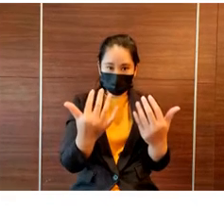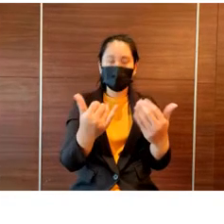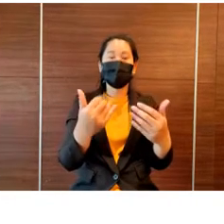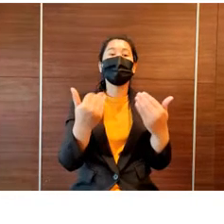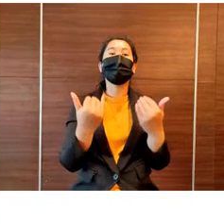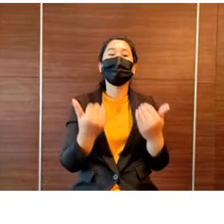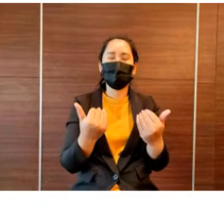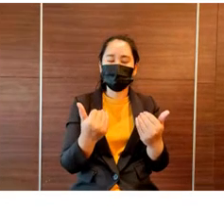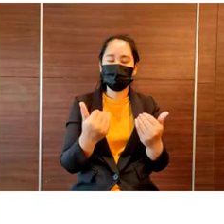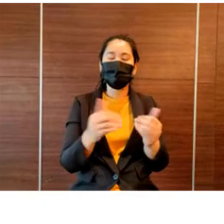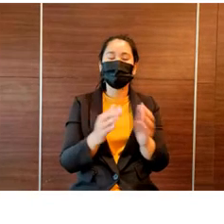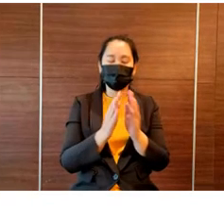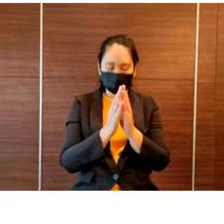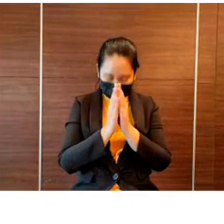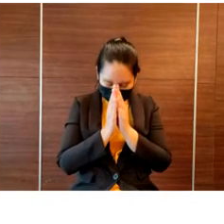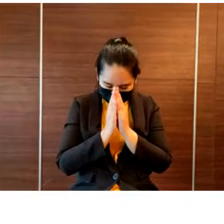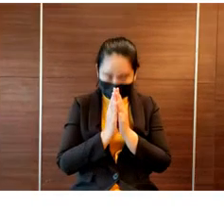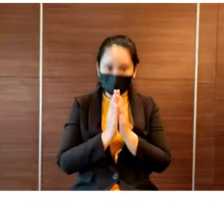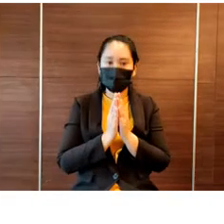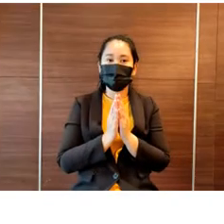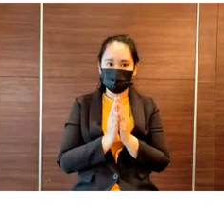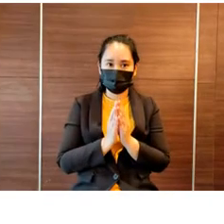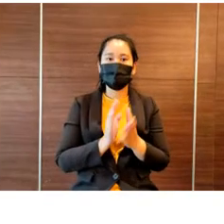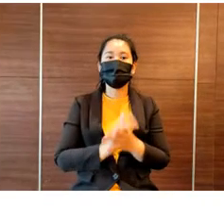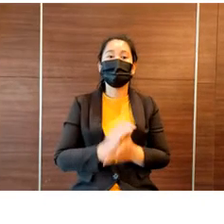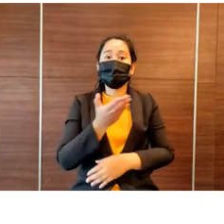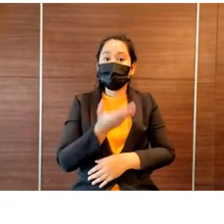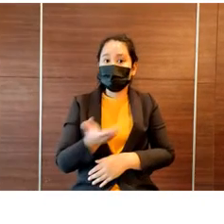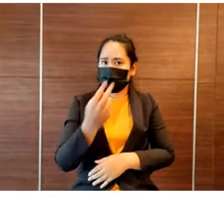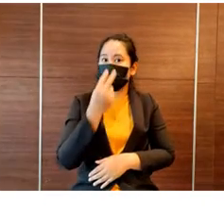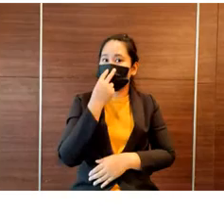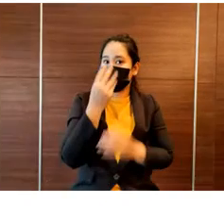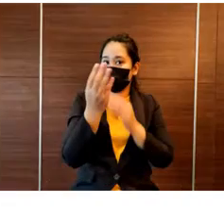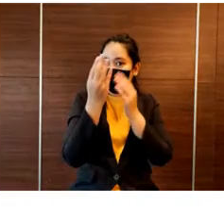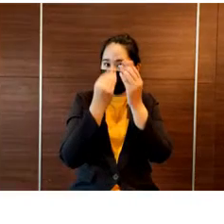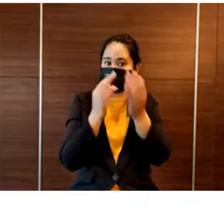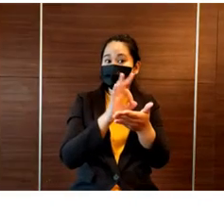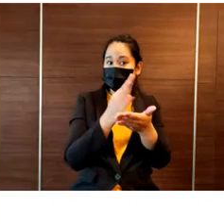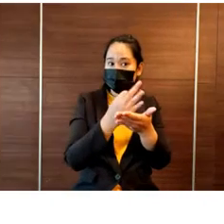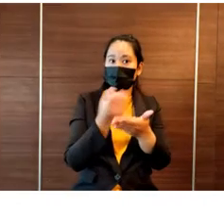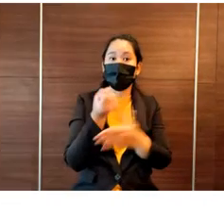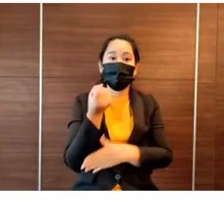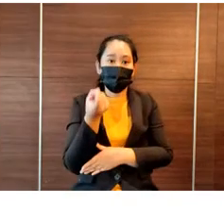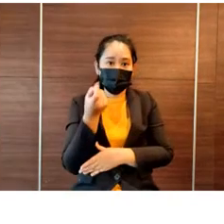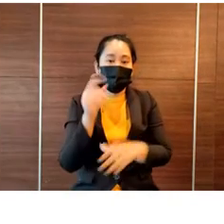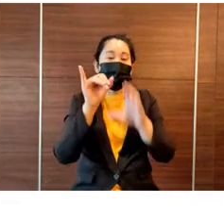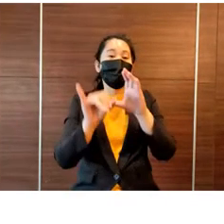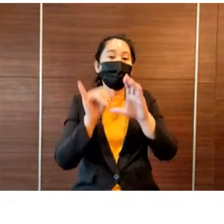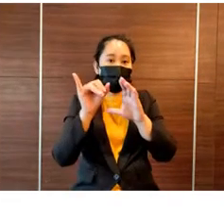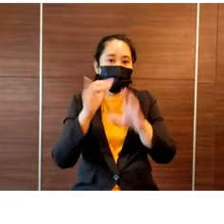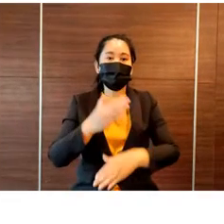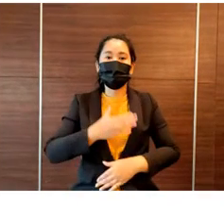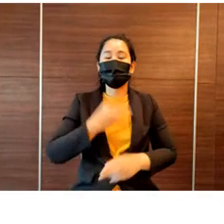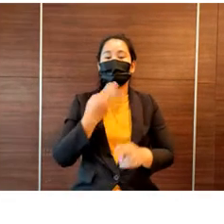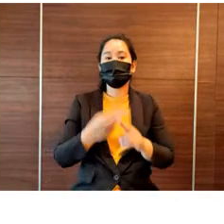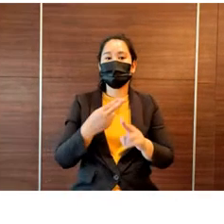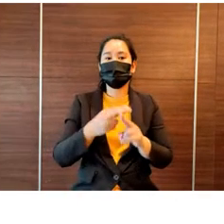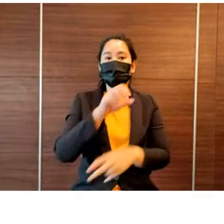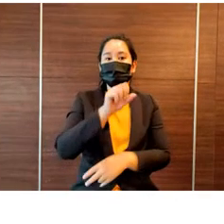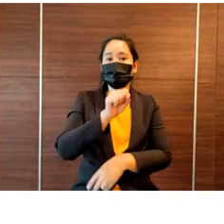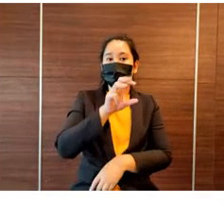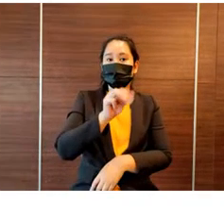านเสวนาในครั้งนี้รวมทั้งท่านผู้ชมทางบ้านด้วยนะครับผมนายสมชัยพรหมสมบัติน